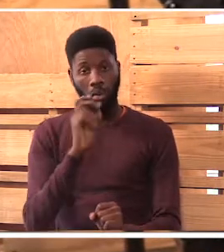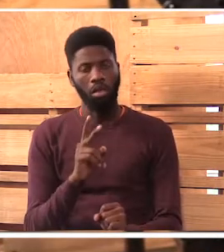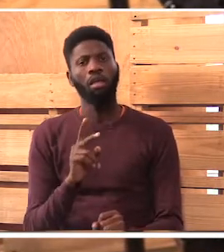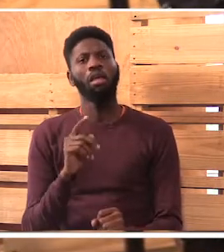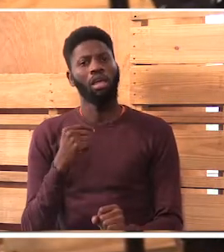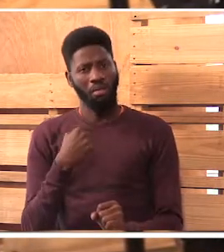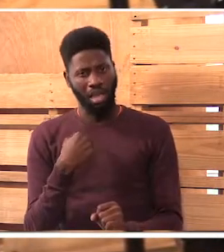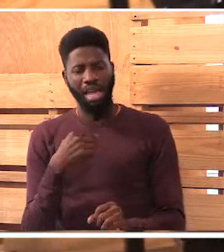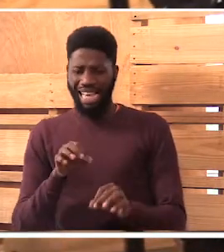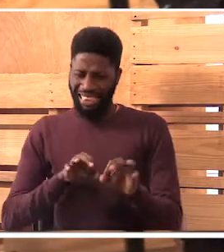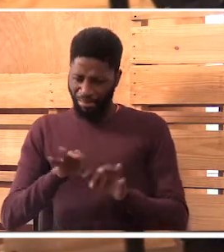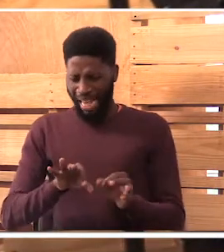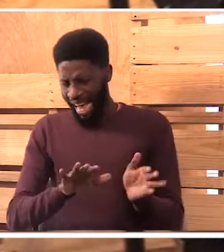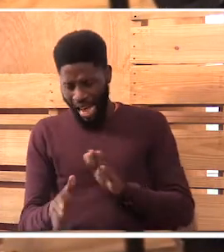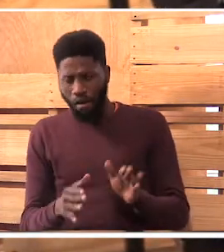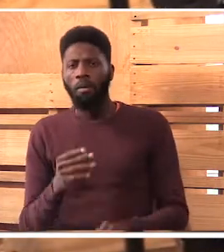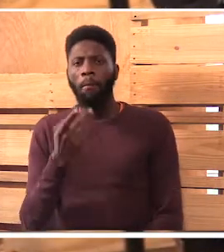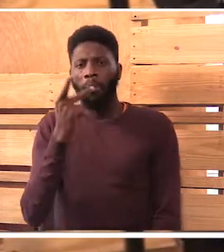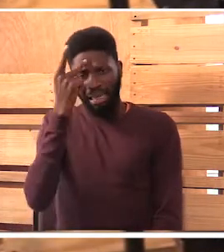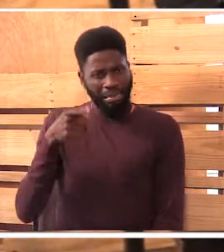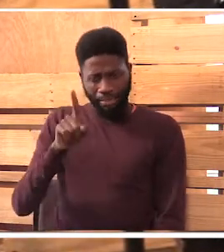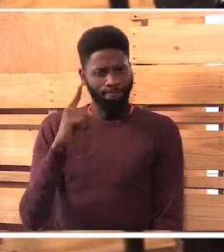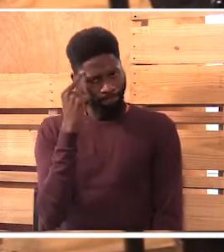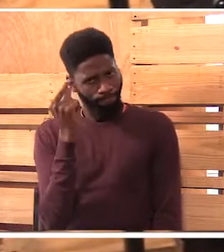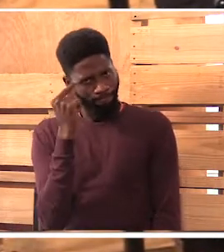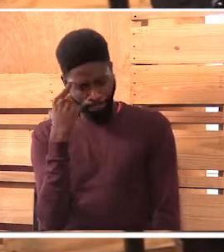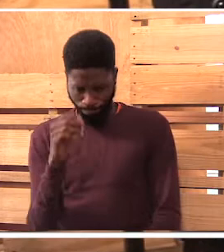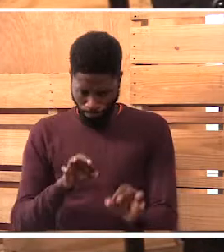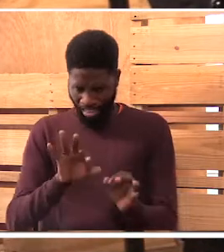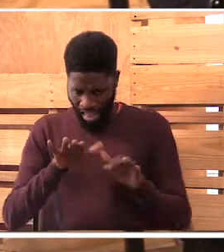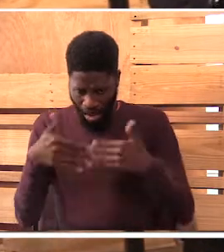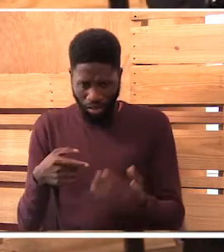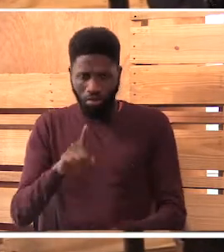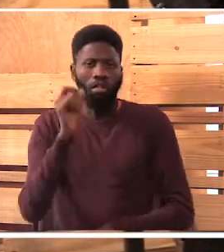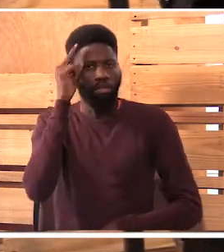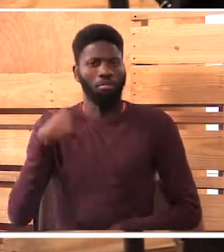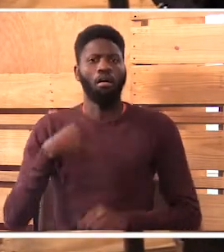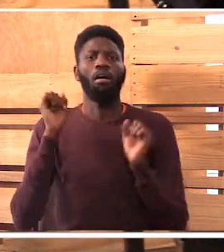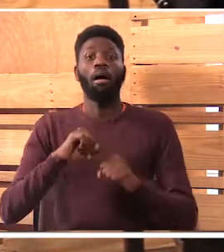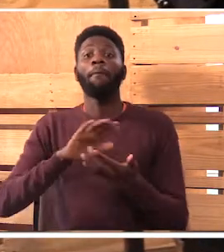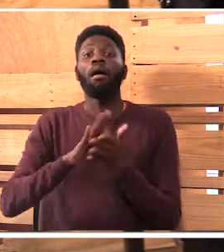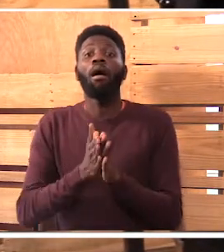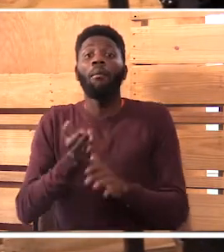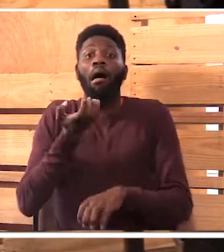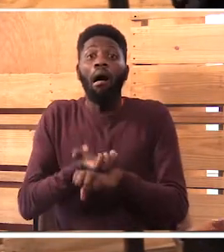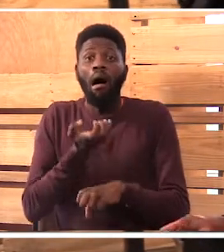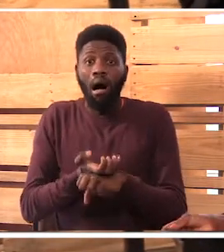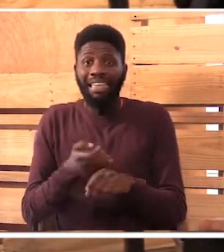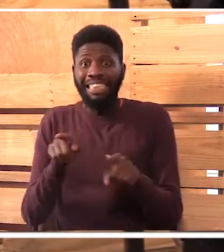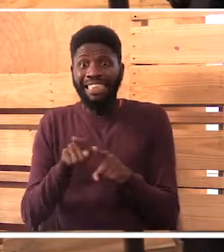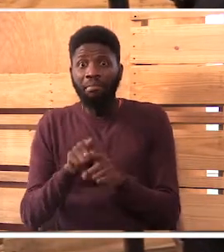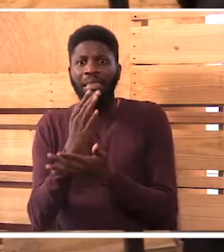nitamua, nitamueleza hajinde huu mtoto ailewe kile na muambia juni mtoto wangu. So, inakuwa angumu, kukuwami, ata